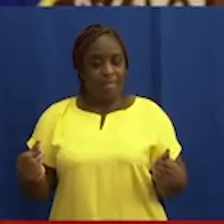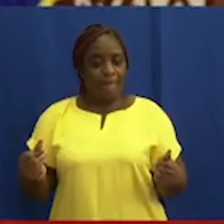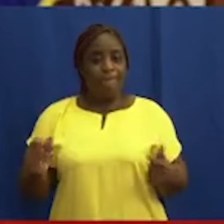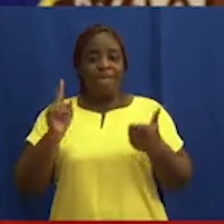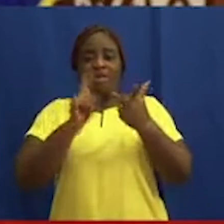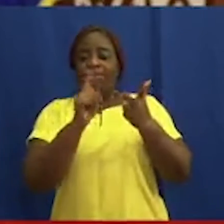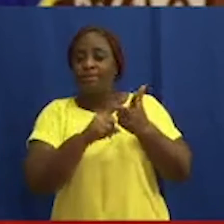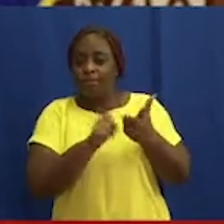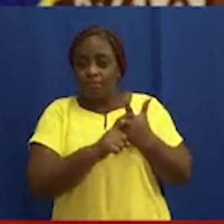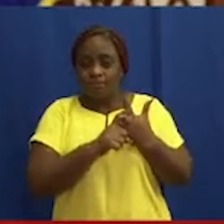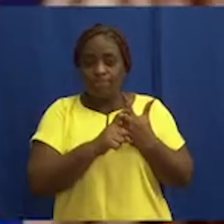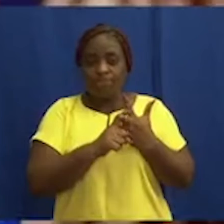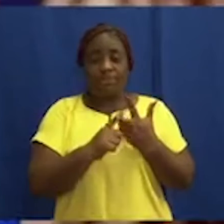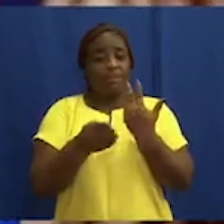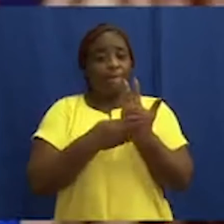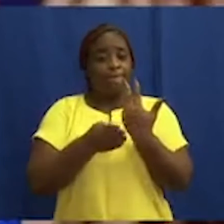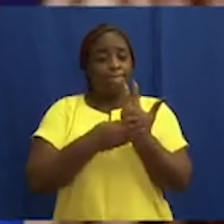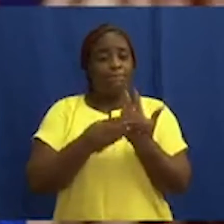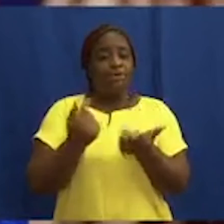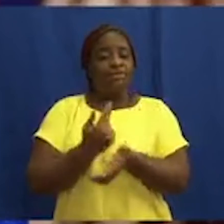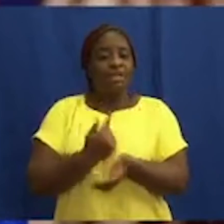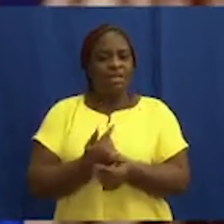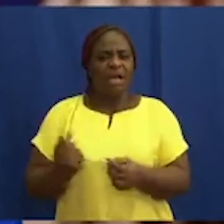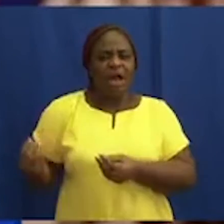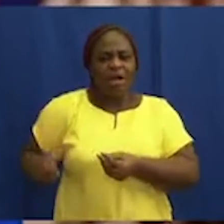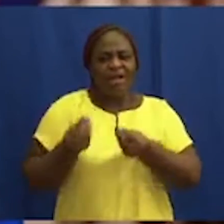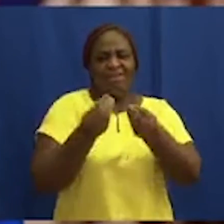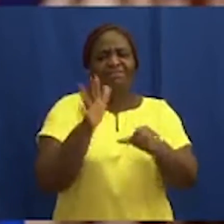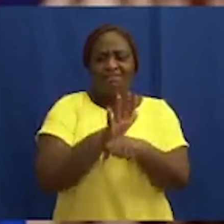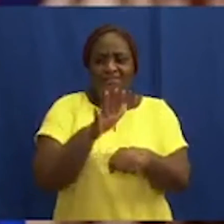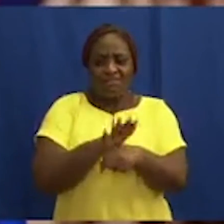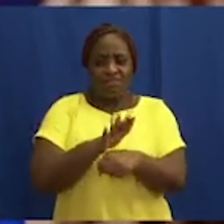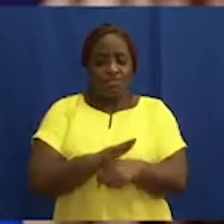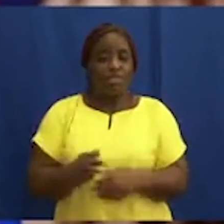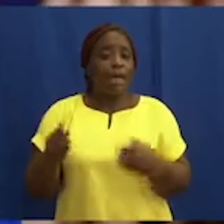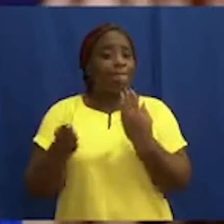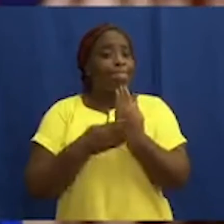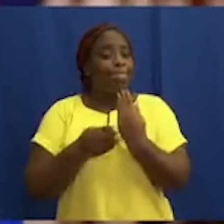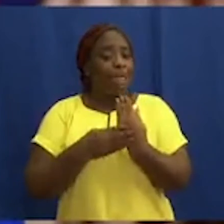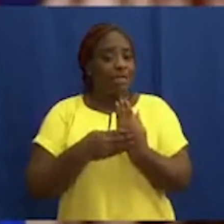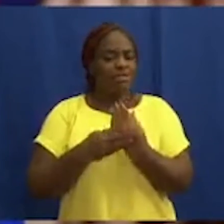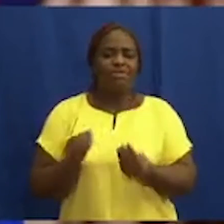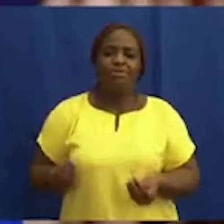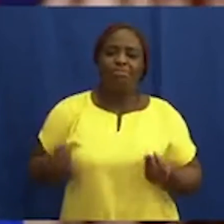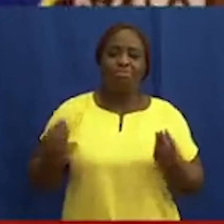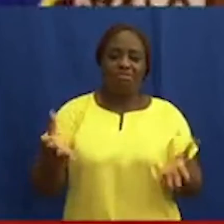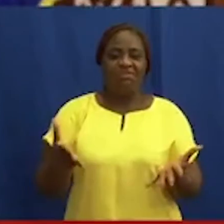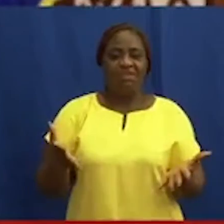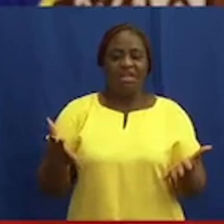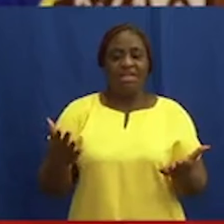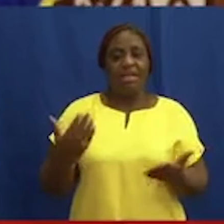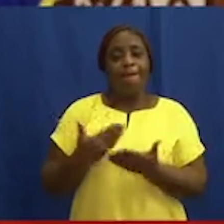ake fuskanta. Sai sa za a bari watan wayannan kudade su rika yawo a cikin bankuna da ke nan cikin